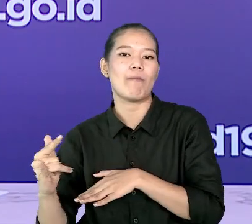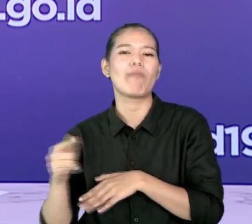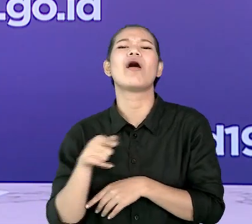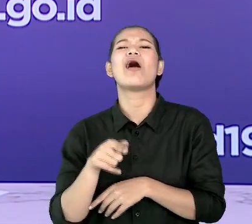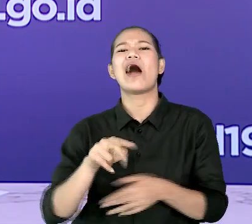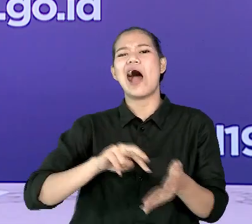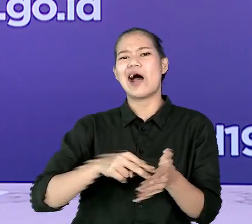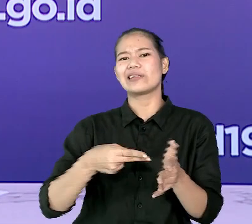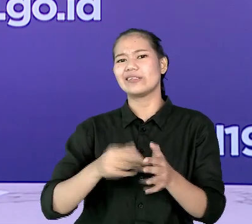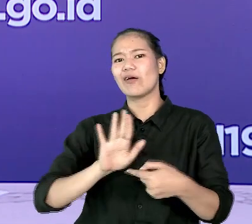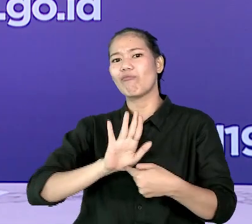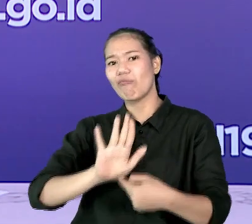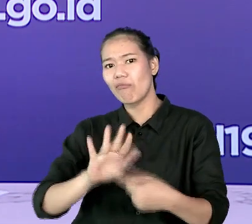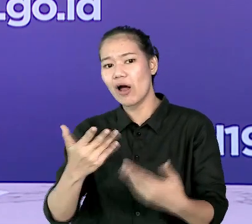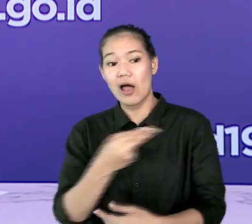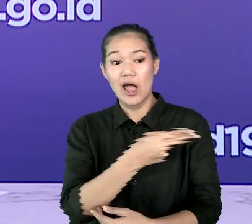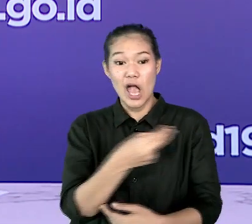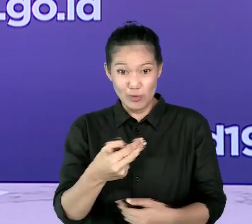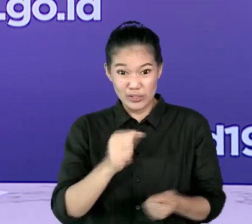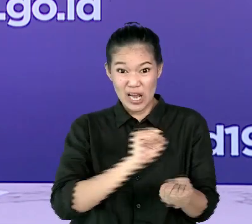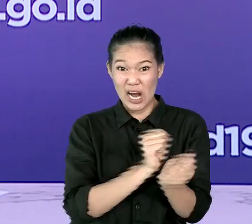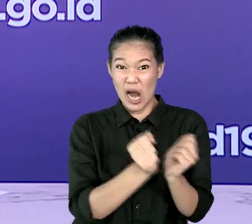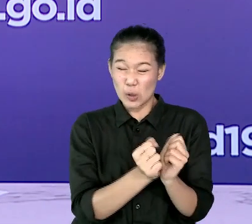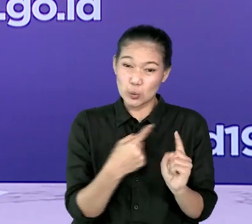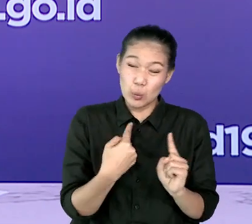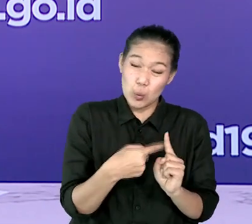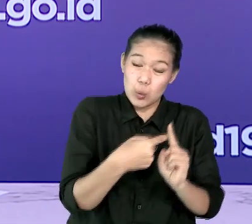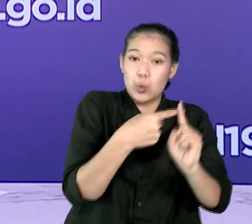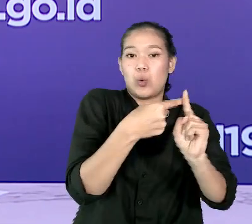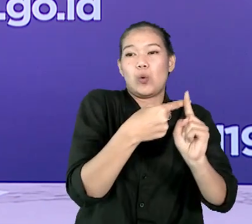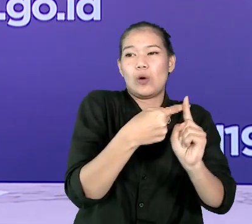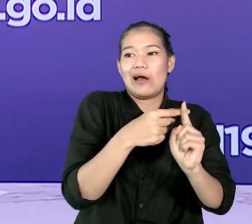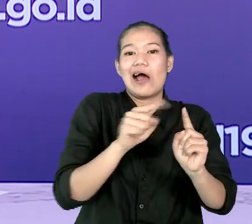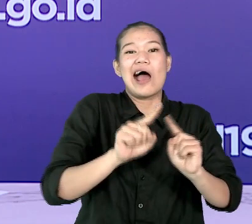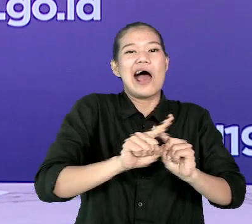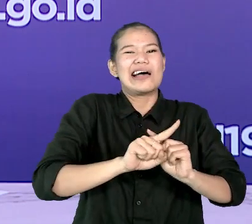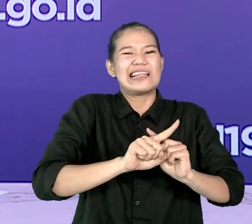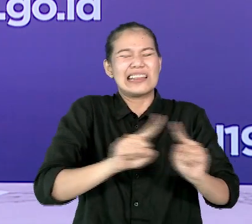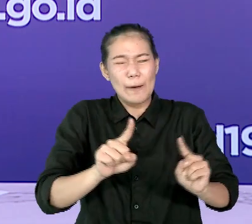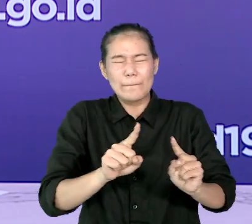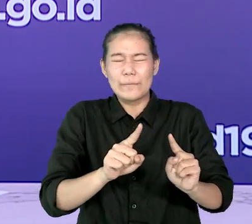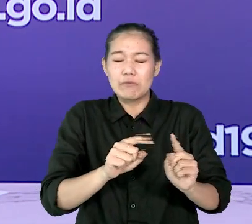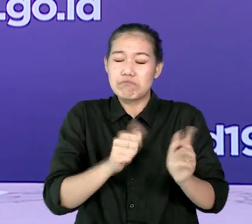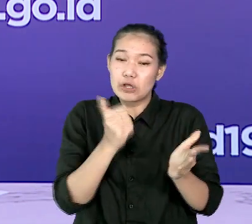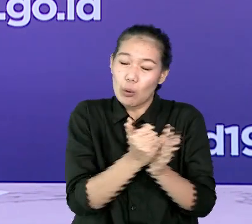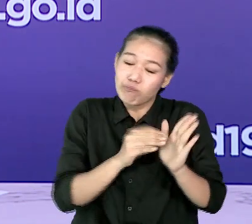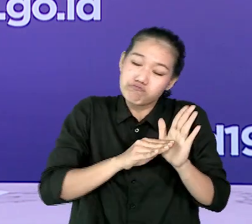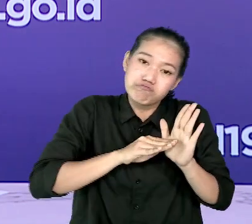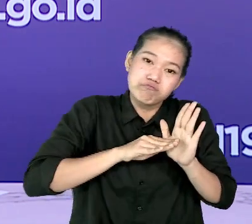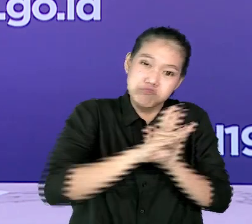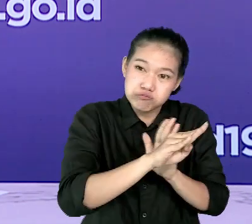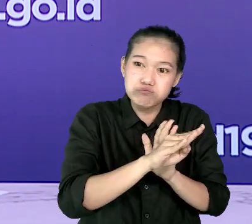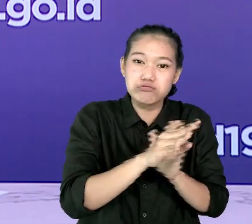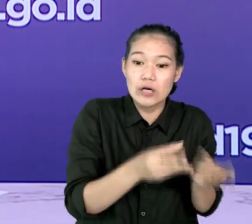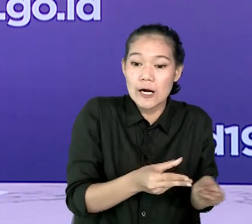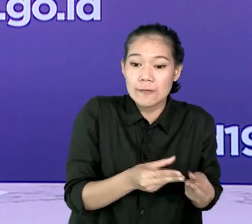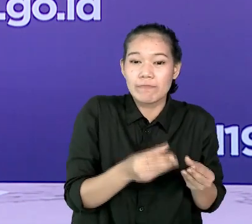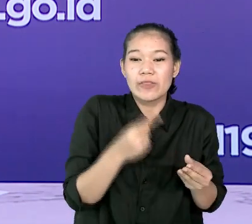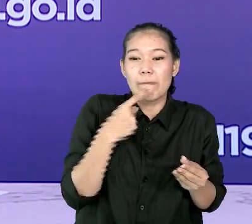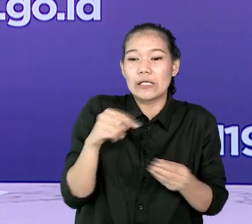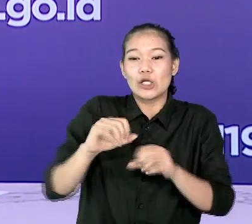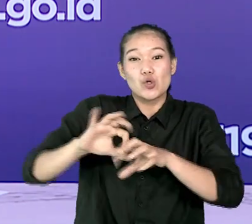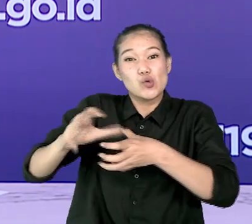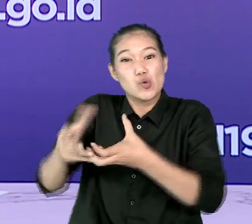bahwa meskipun Indonesia mengalami kenaikan kasus yang signifikan, namun tidak cukup signifikan untuk berkontribusi pada